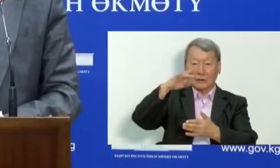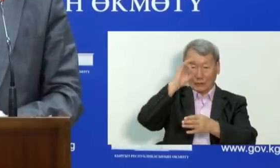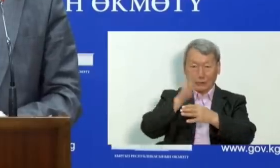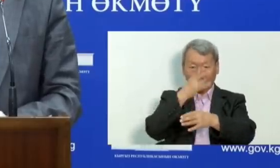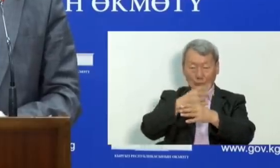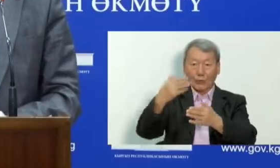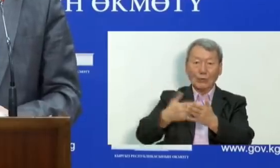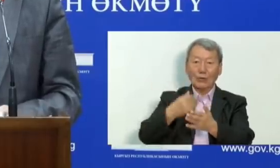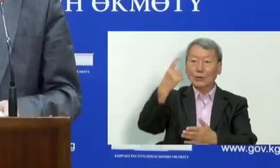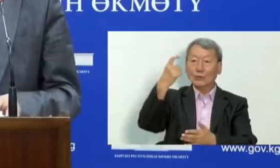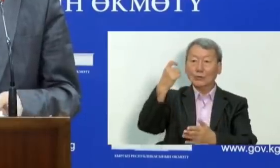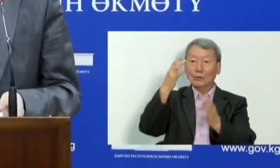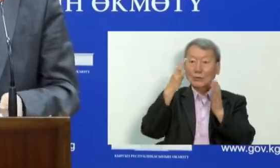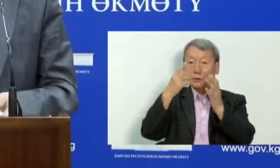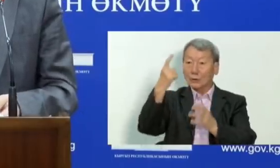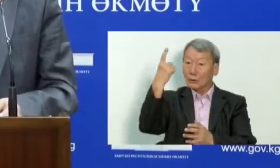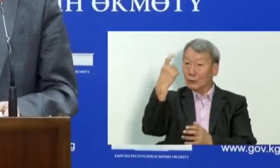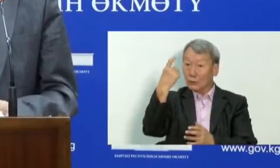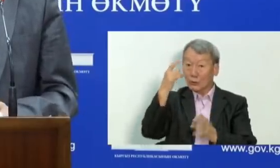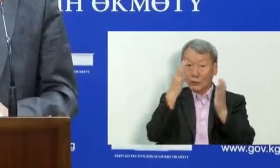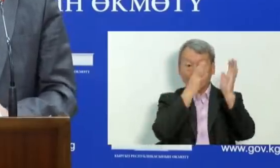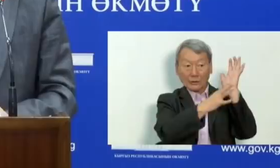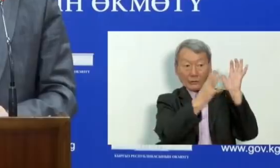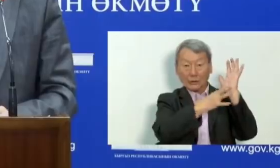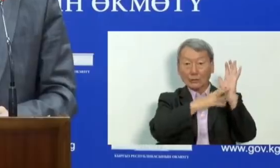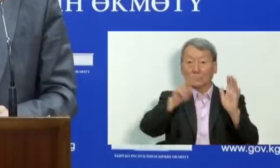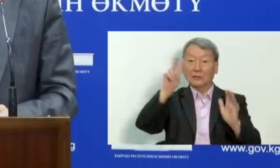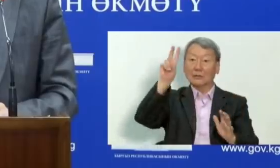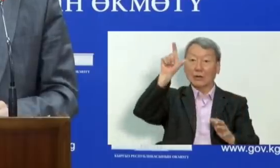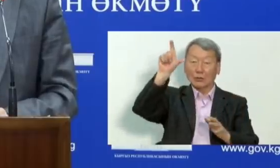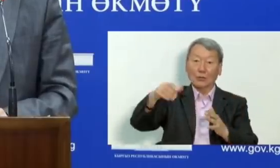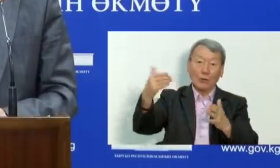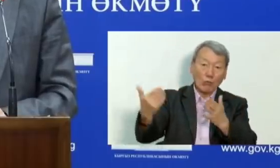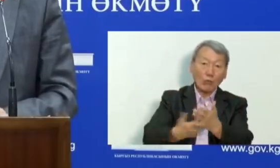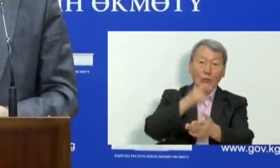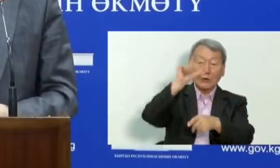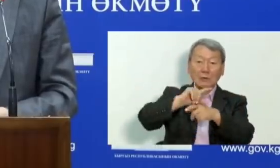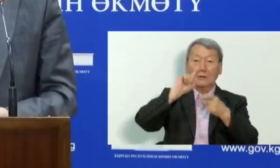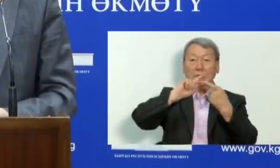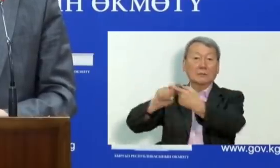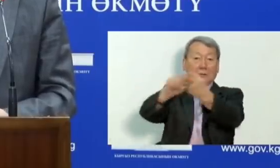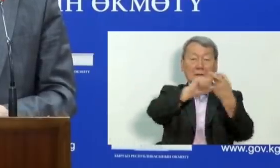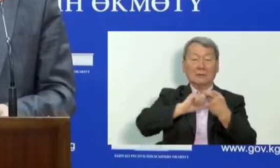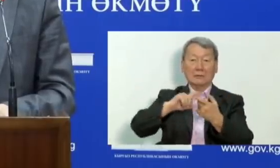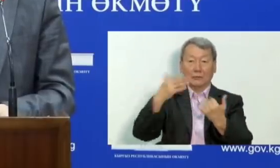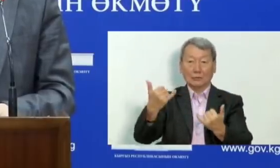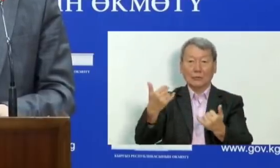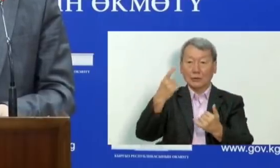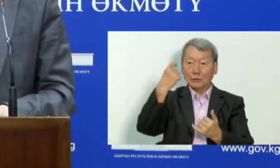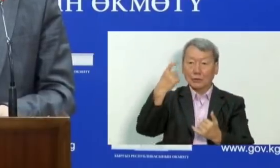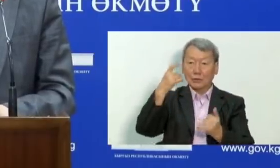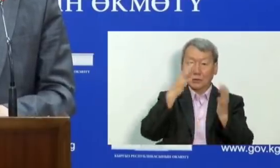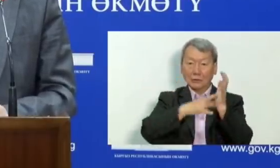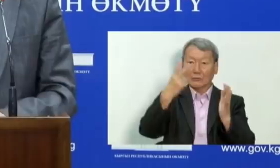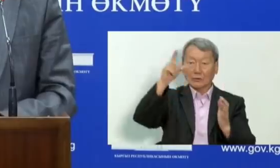сутканын ичинде 192 жаңы ушу COVID-19 жугузуп алган учурларды каттоого алып,